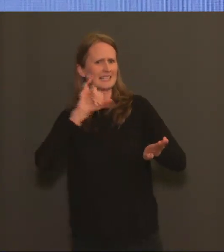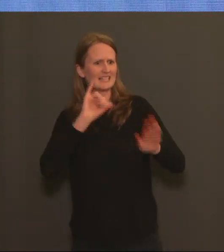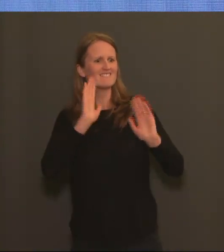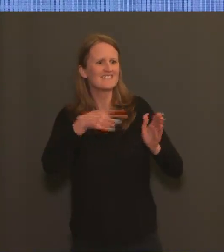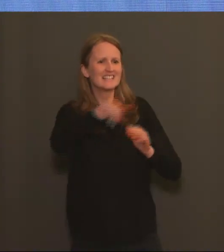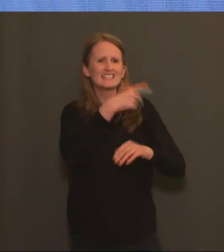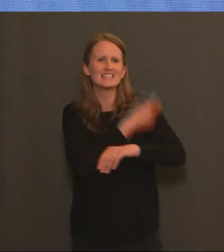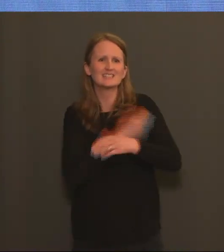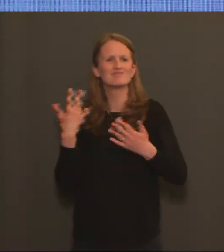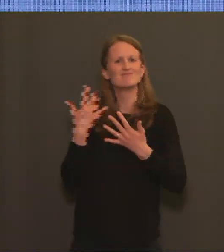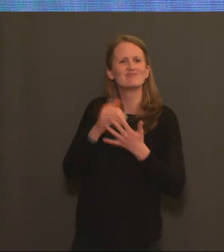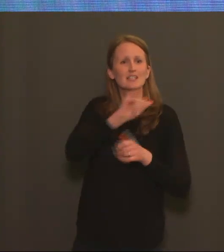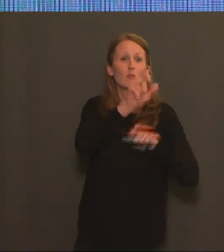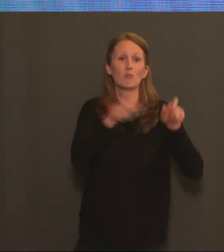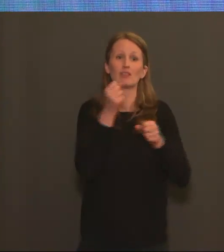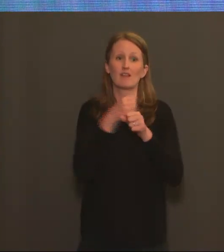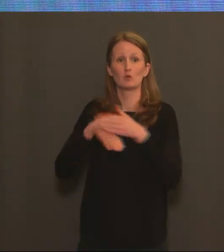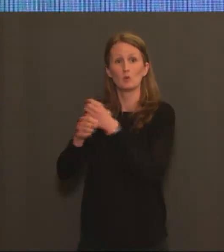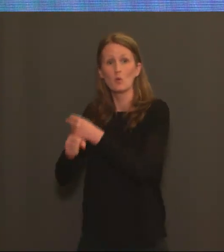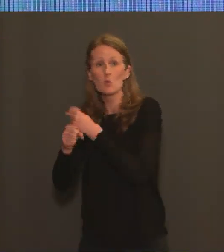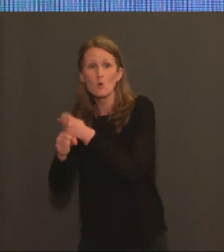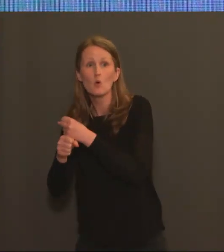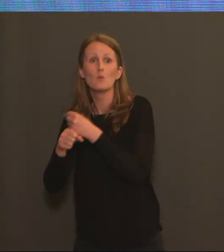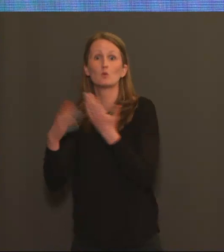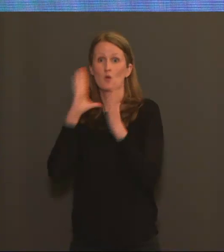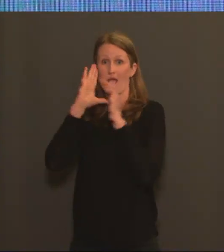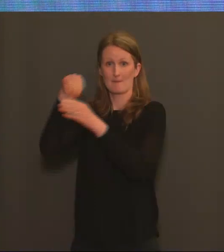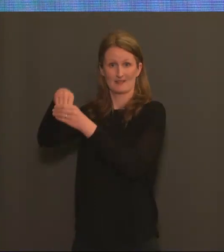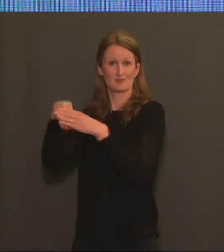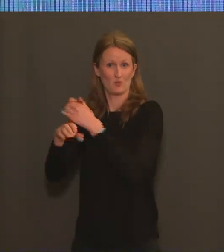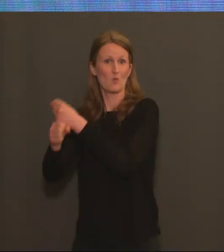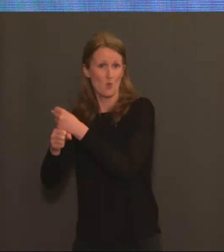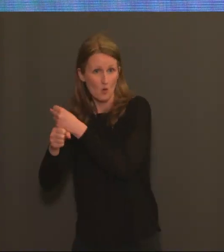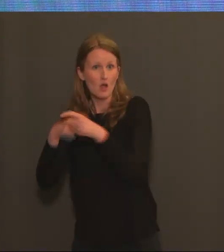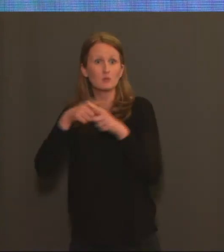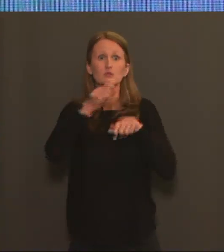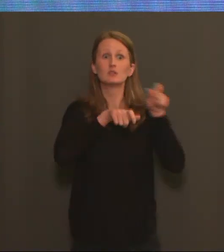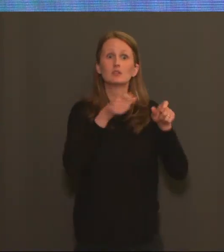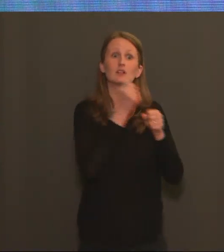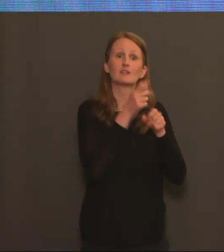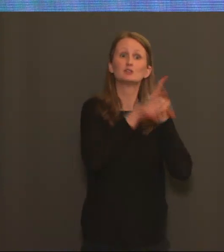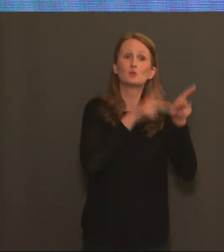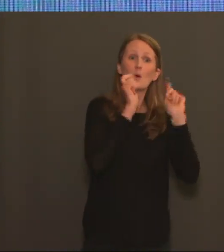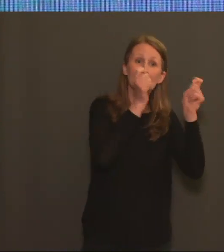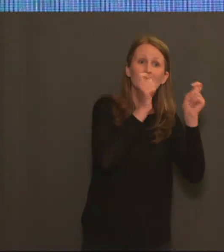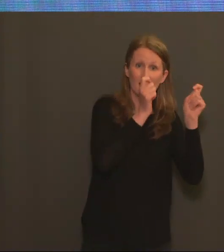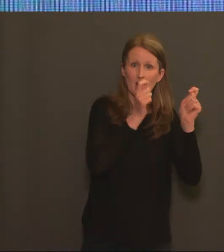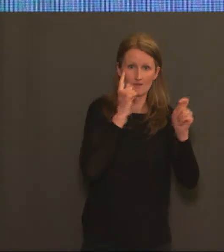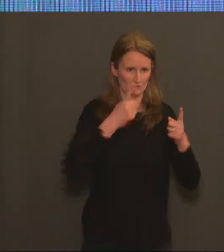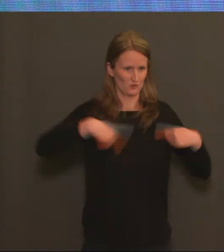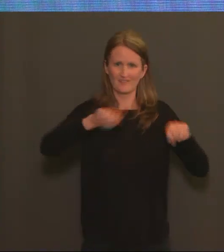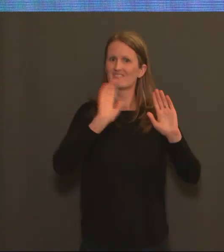soins et du personnel hospitalier. 0,13%,